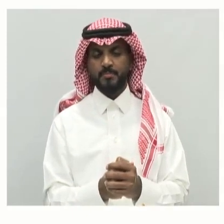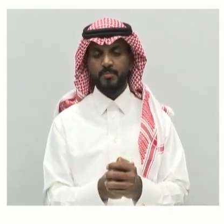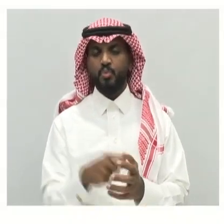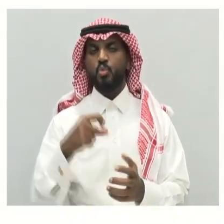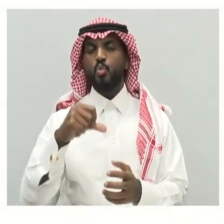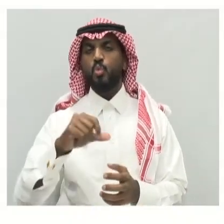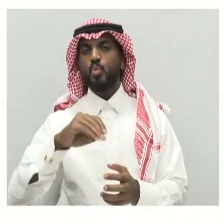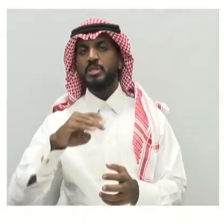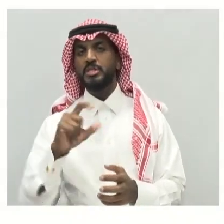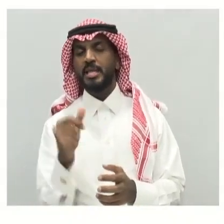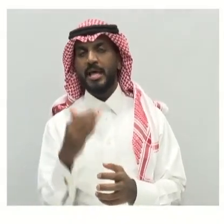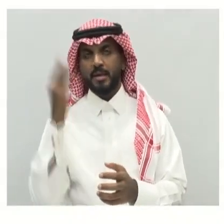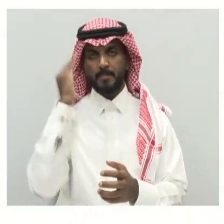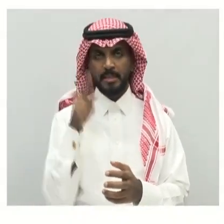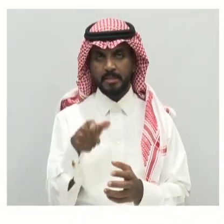وجدانه